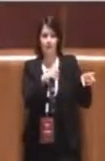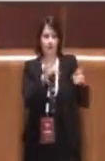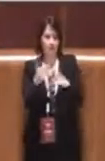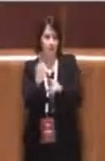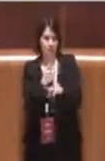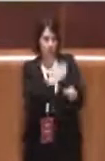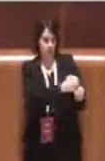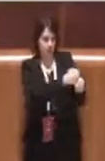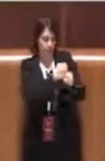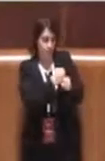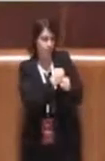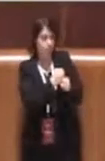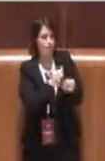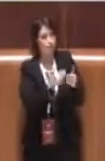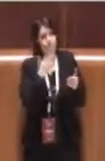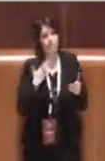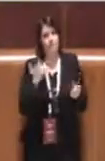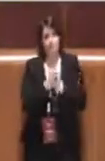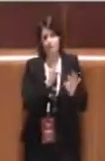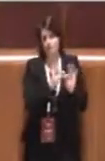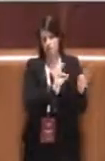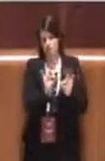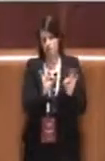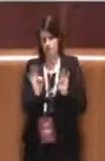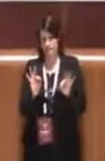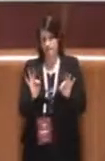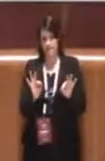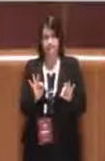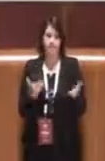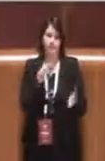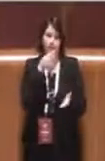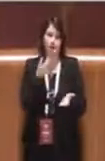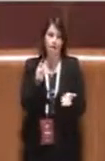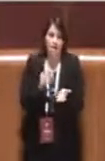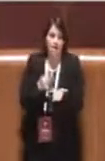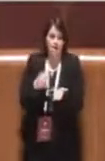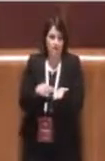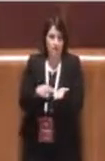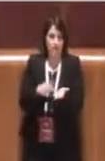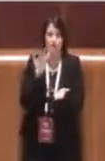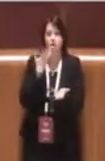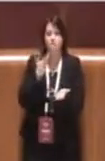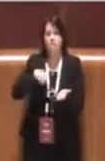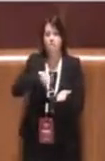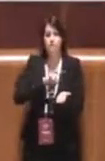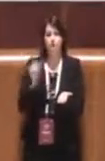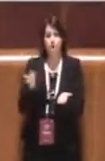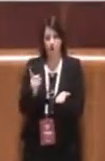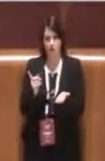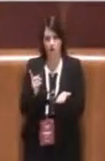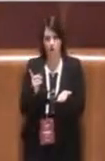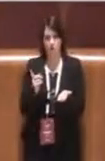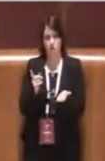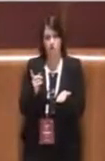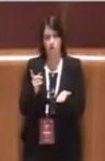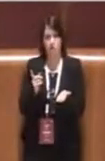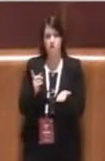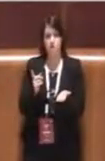in carico. Quindi con questo emendamento ecco, riusciremo